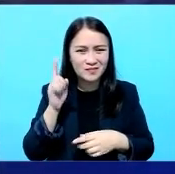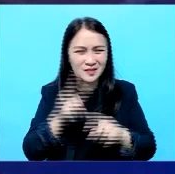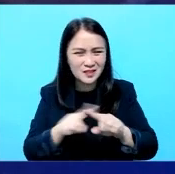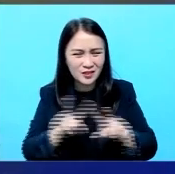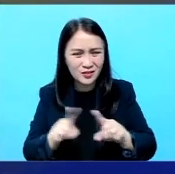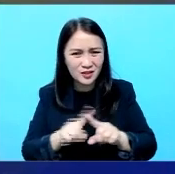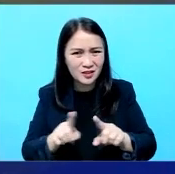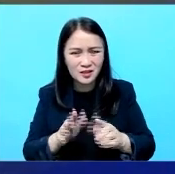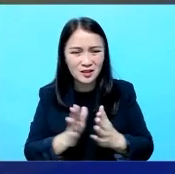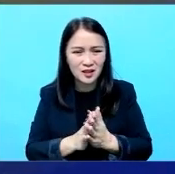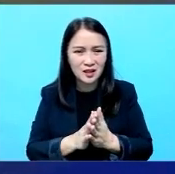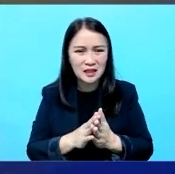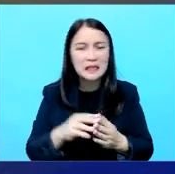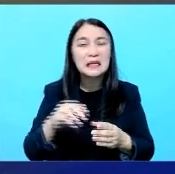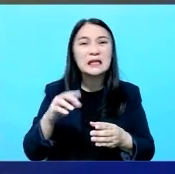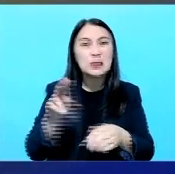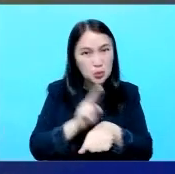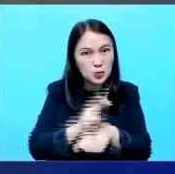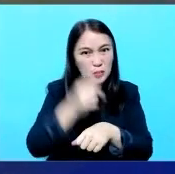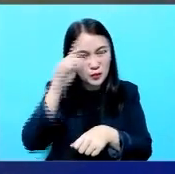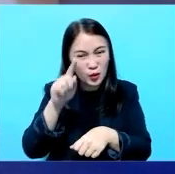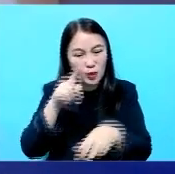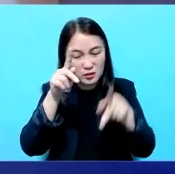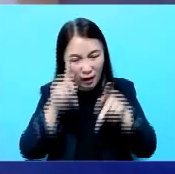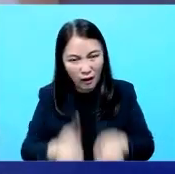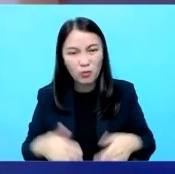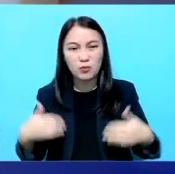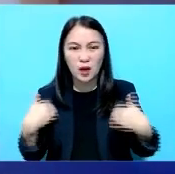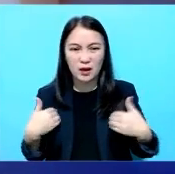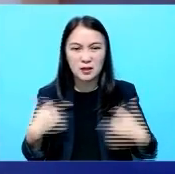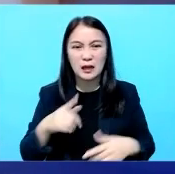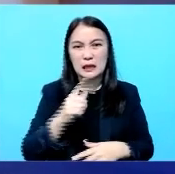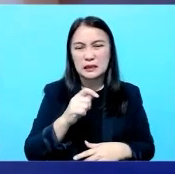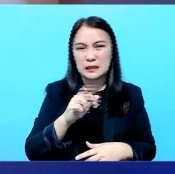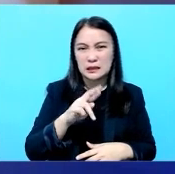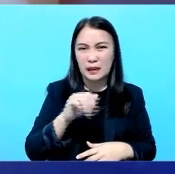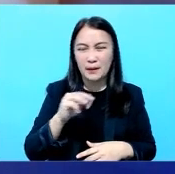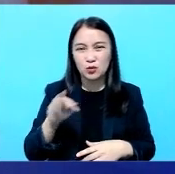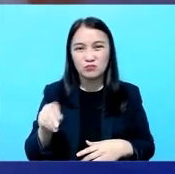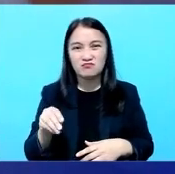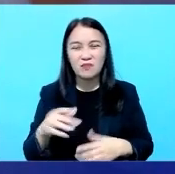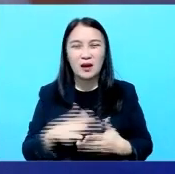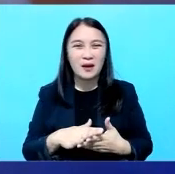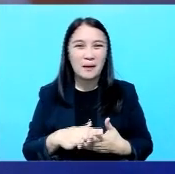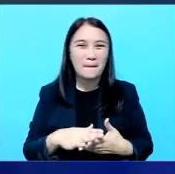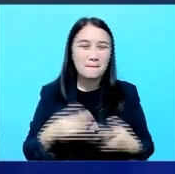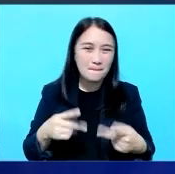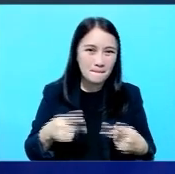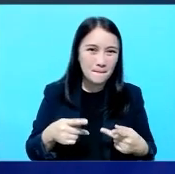at tao, diazepam na isang uri ng sleeping pill at tramadol na painkiller medicine. Ang presyo ng Happy